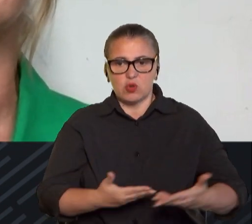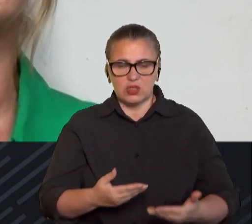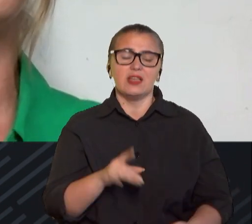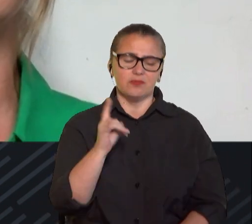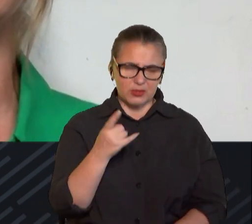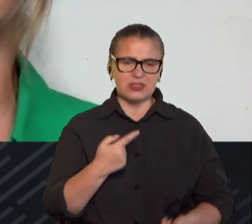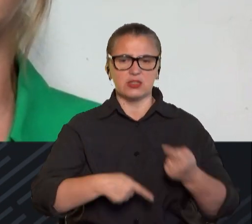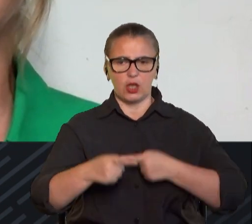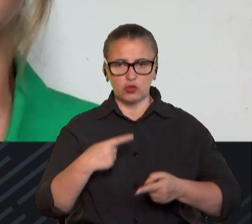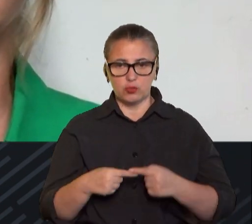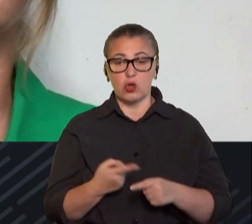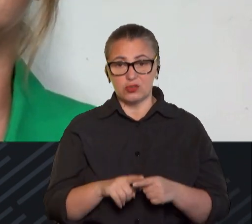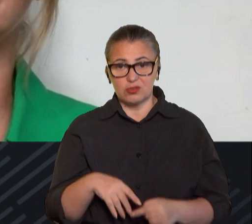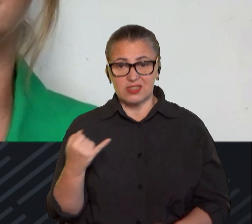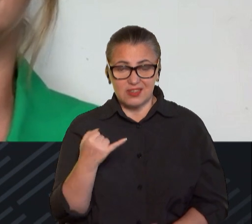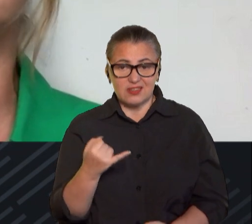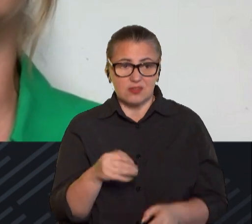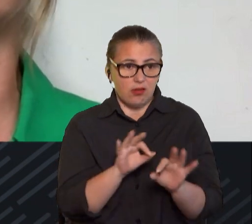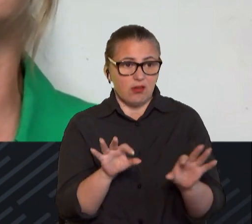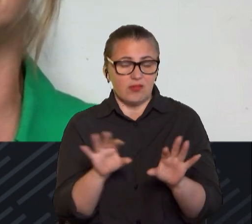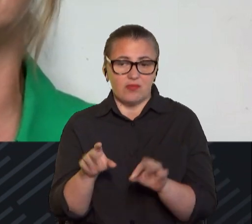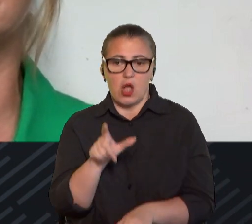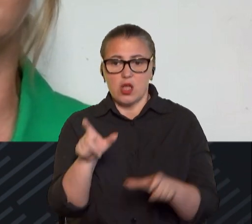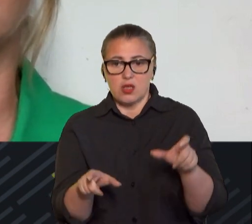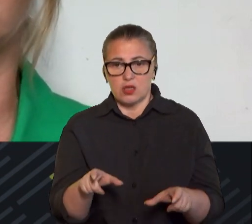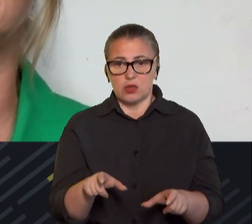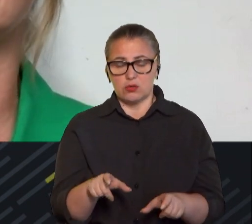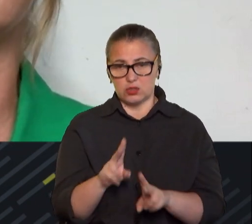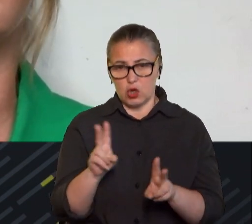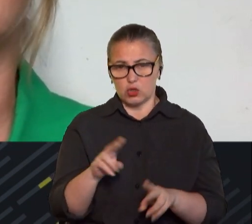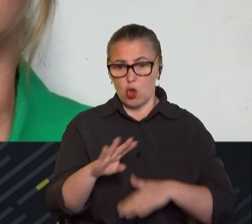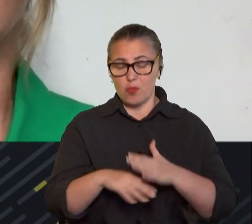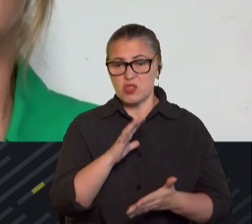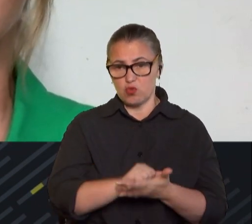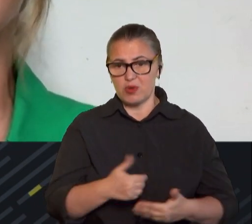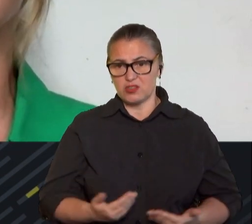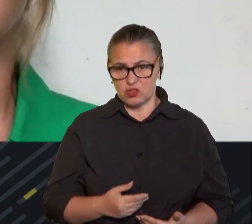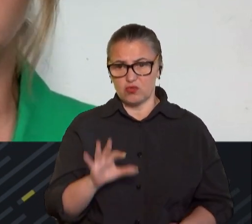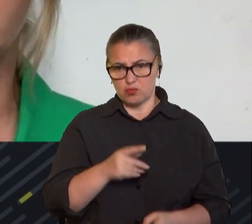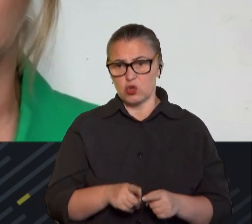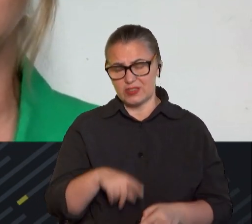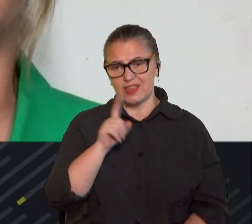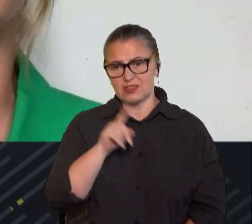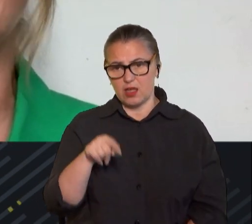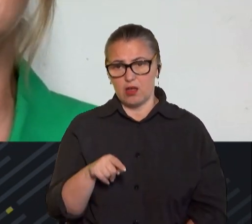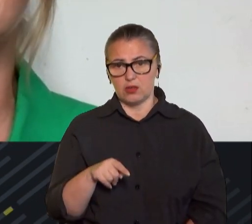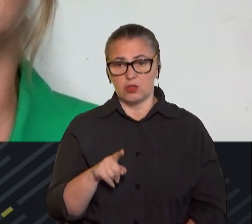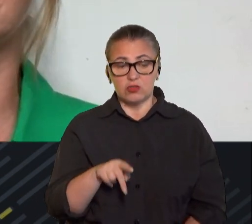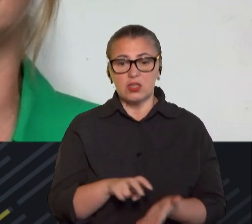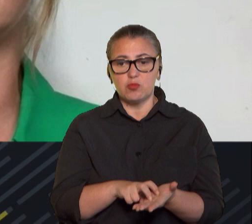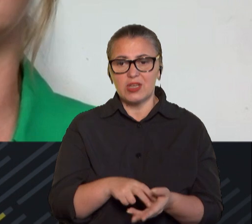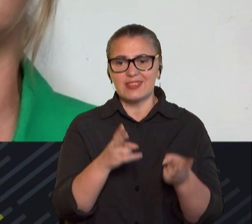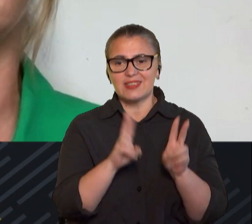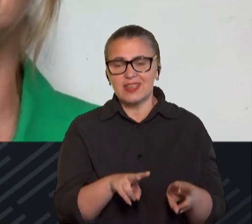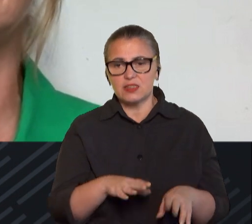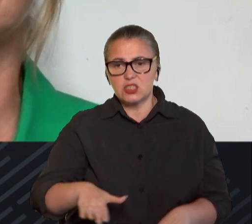повернули, але ці історії ходять кругом, і люди про них, ті, які живуть в окупації, також знають. І вони буквально бояться